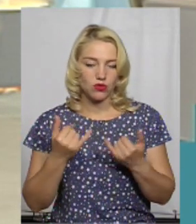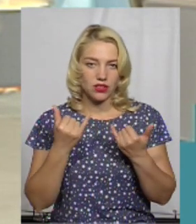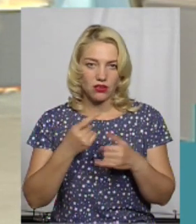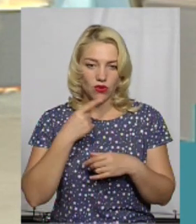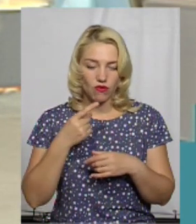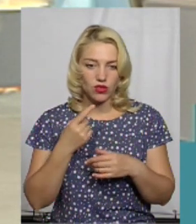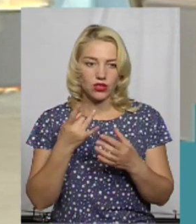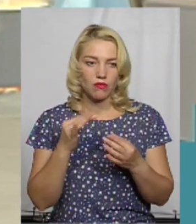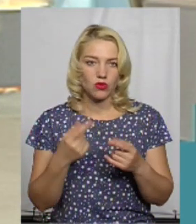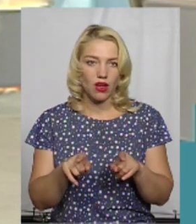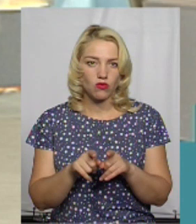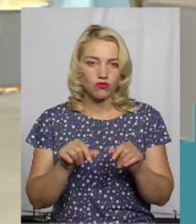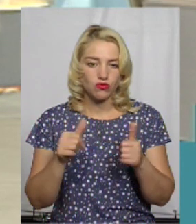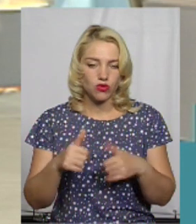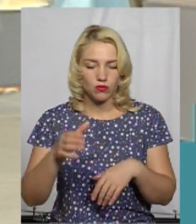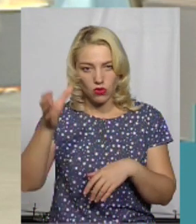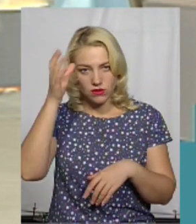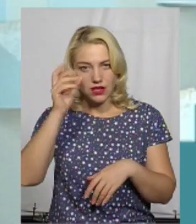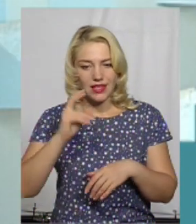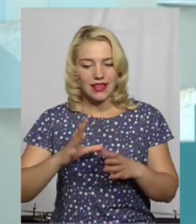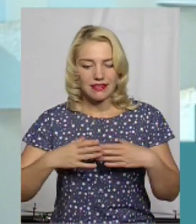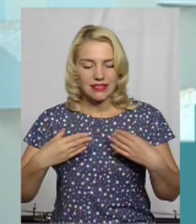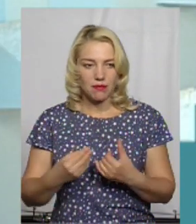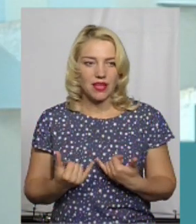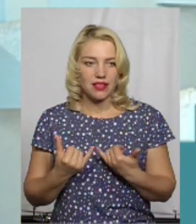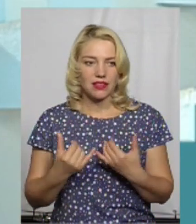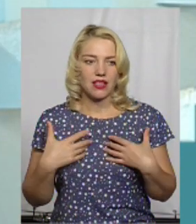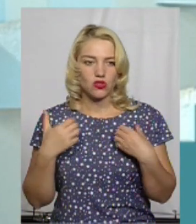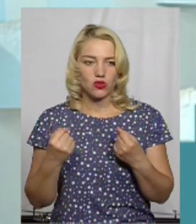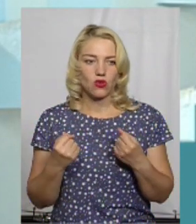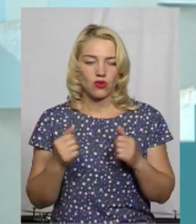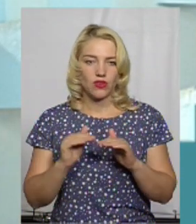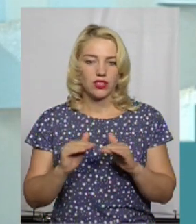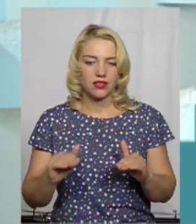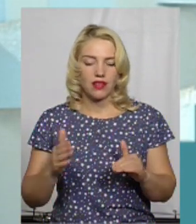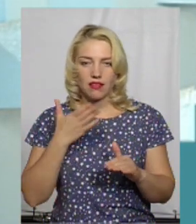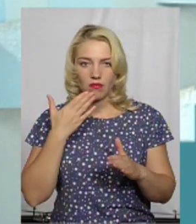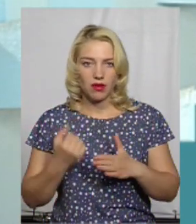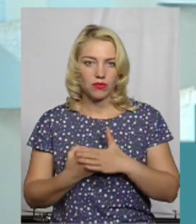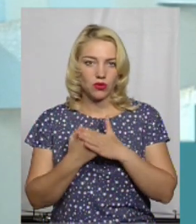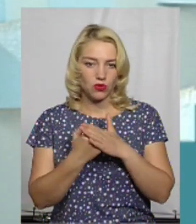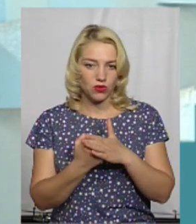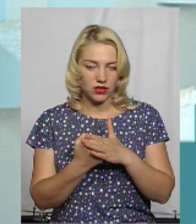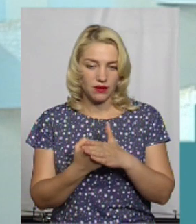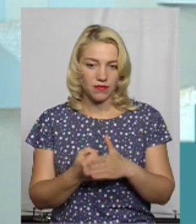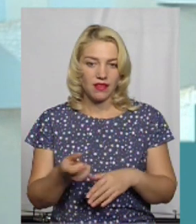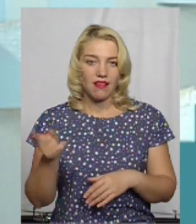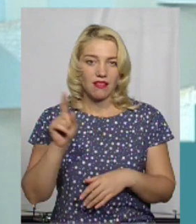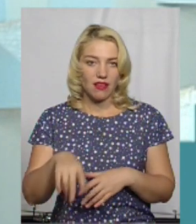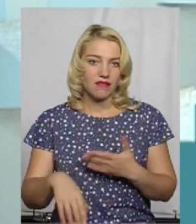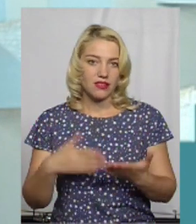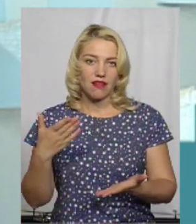про таку форму освіти, як сімейна, для здорових дітей нема підґрунтя. Друге, навіть